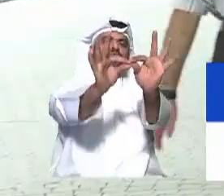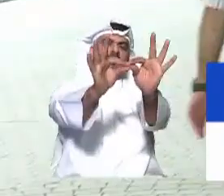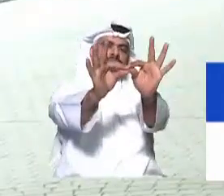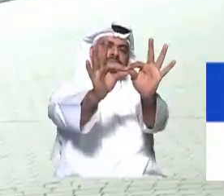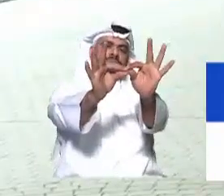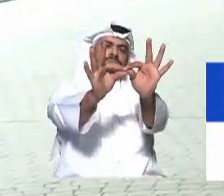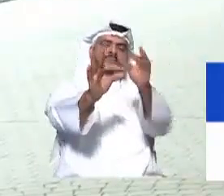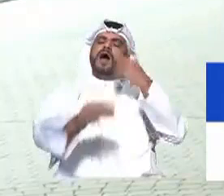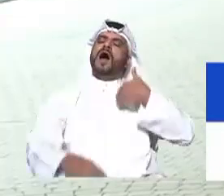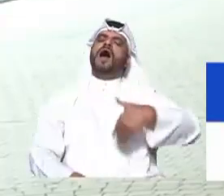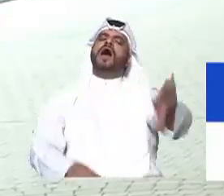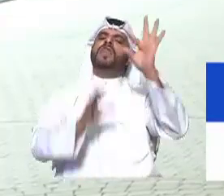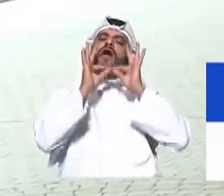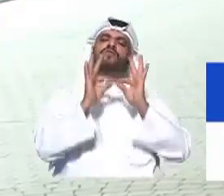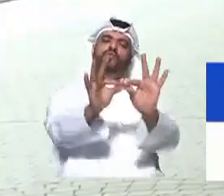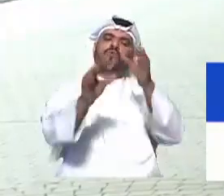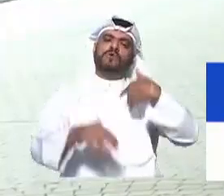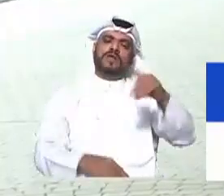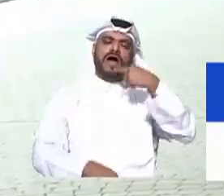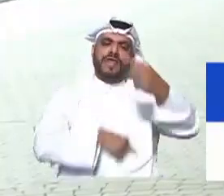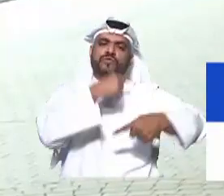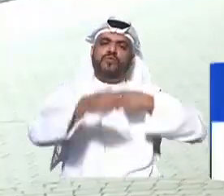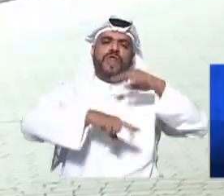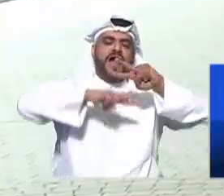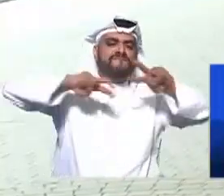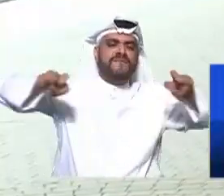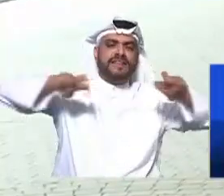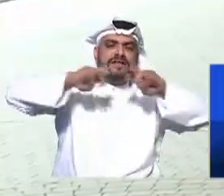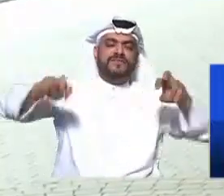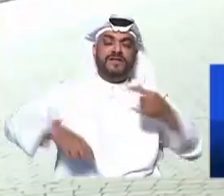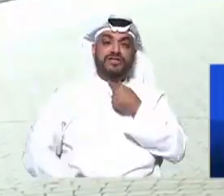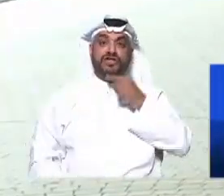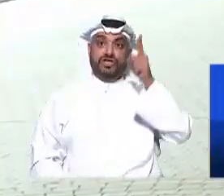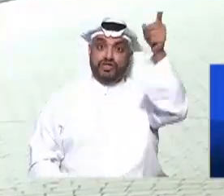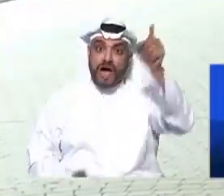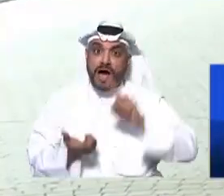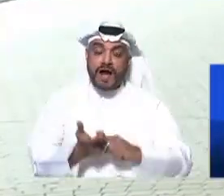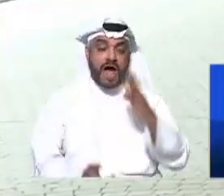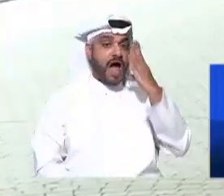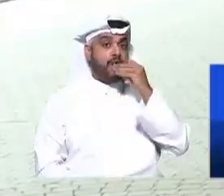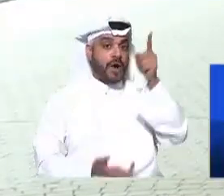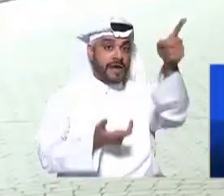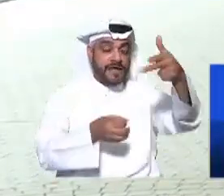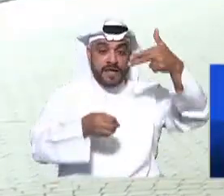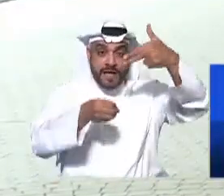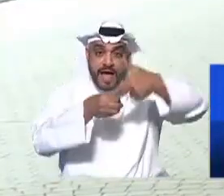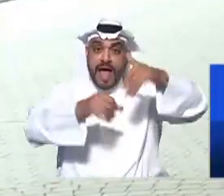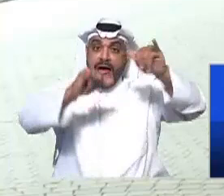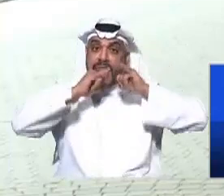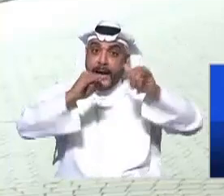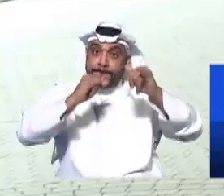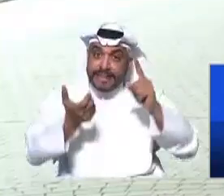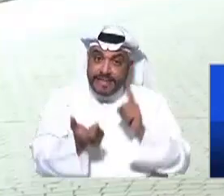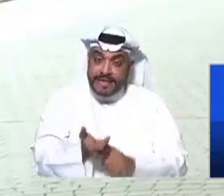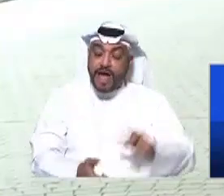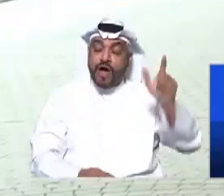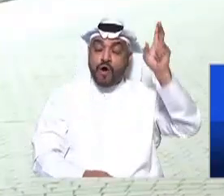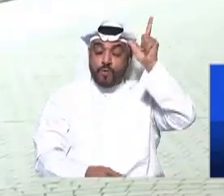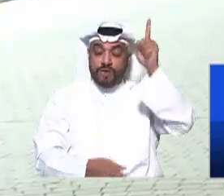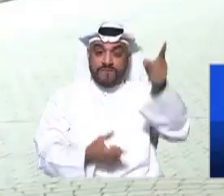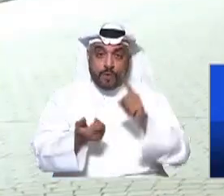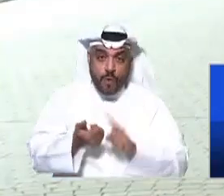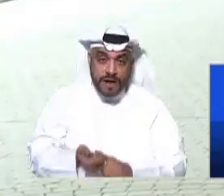في جميع المحافظات، يعني موجودة في محافظة الجهرة وحولي والأحمدي والمبار الكبير والفروانية